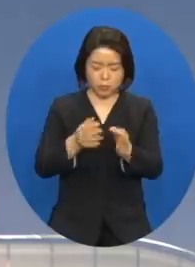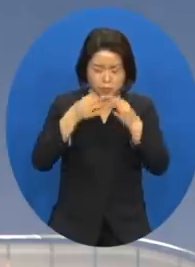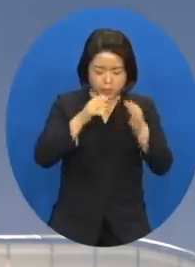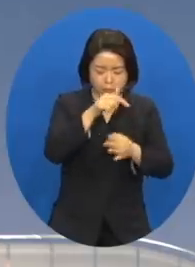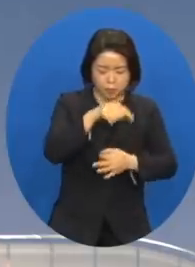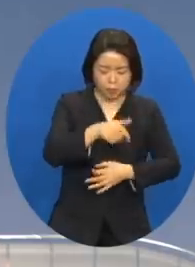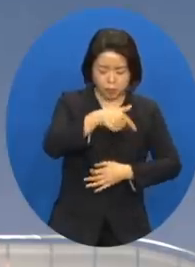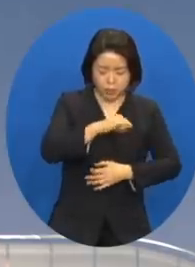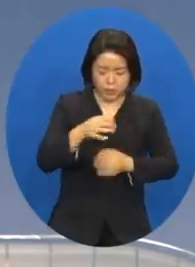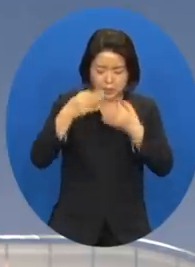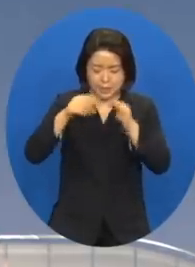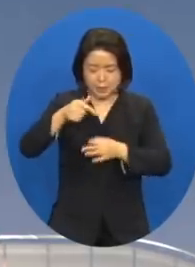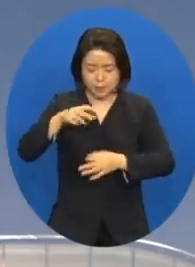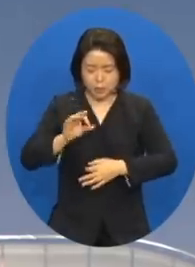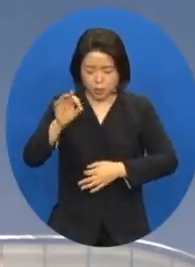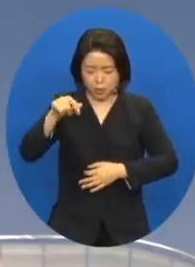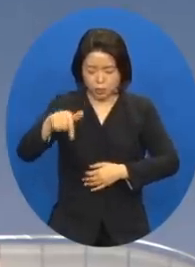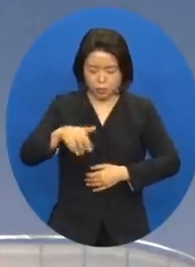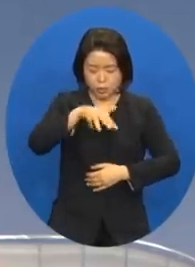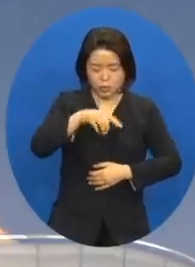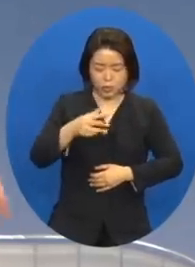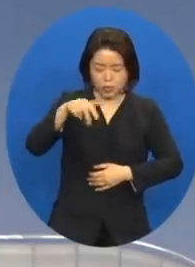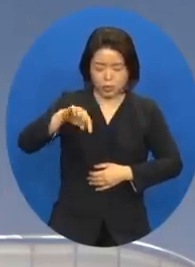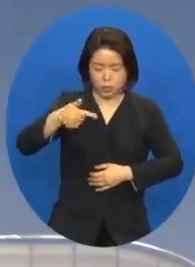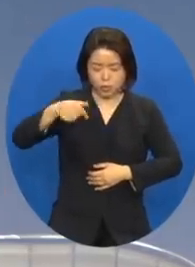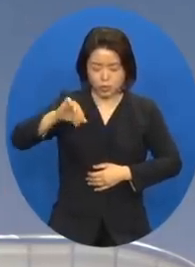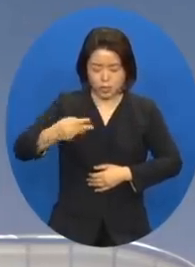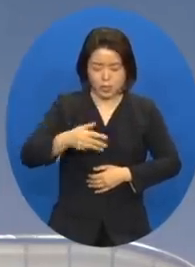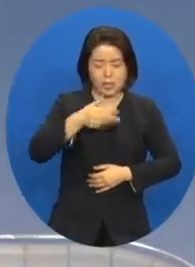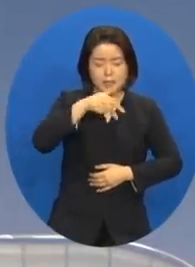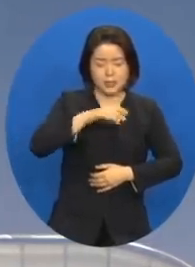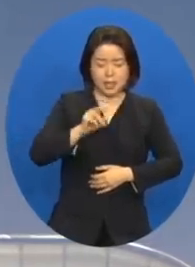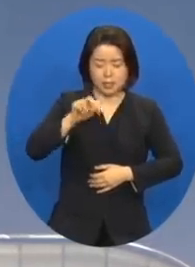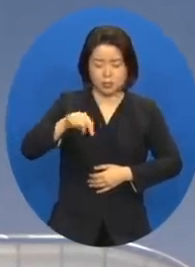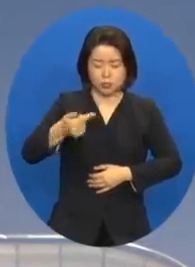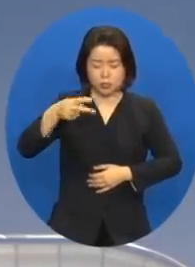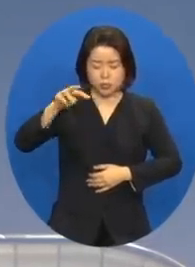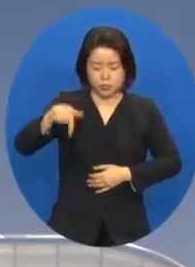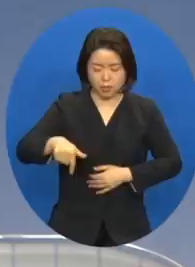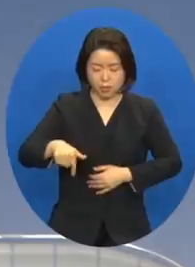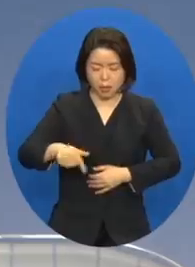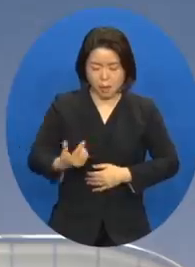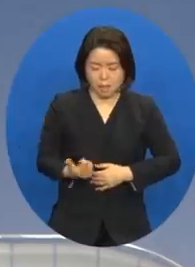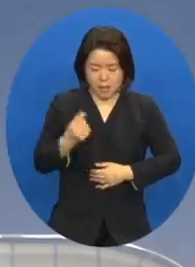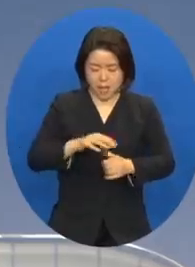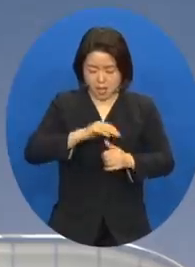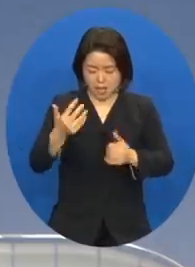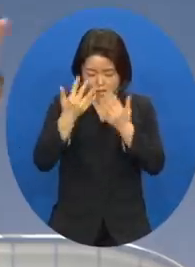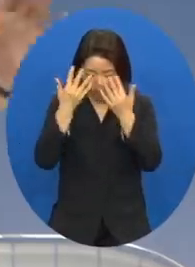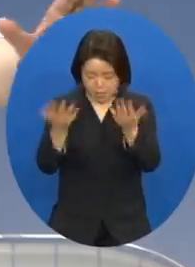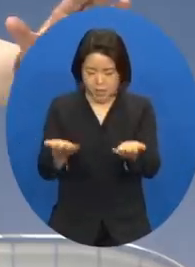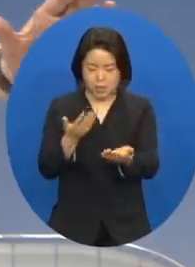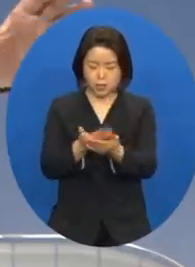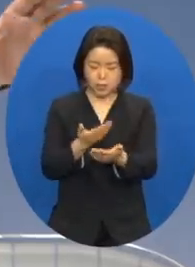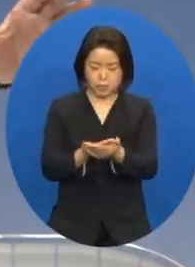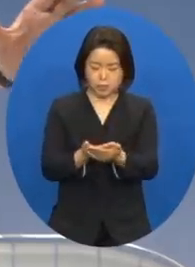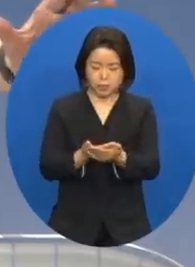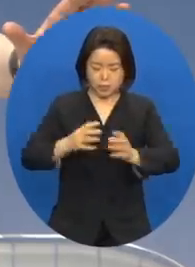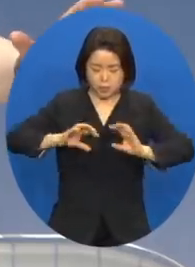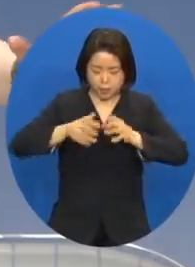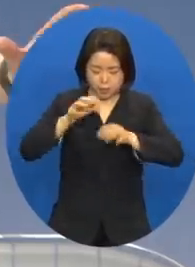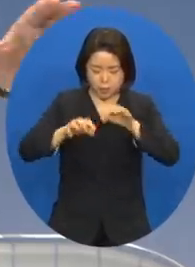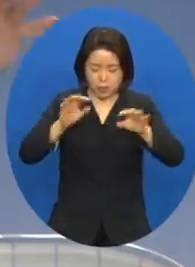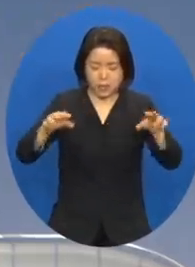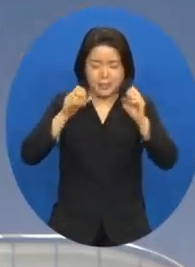목사님, 김정국 목사님, 최충결 선교사님, 장문석 집사님 속히 석방되게 해주소서. 열방에 있는